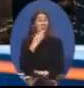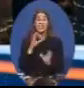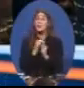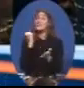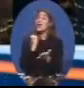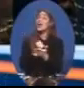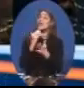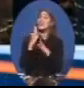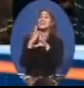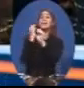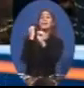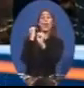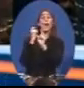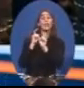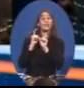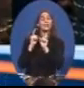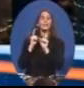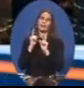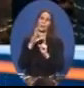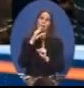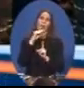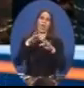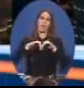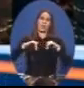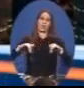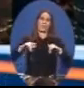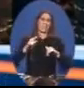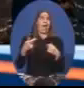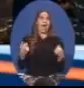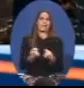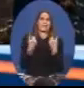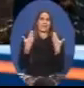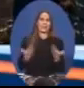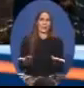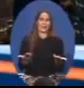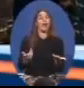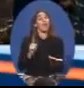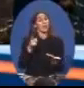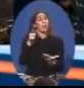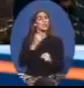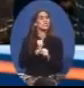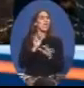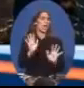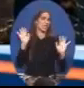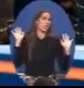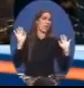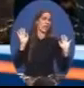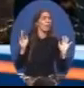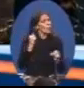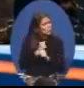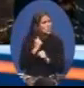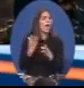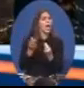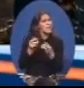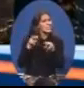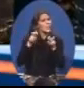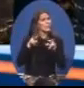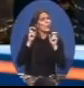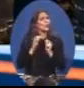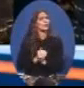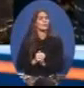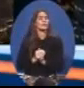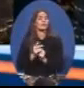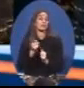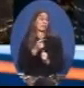דרכון דיפלומטי, ומדבר על אפרטהייד, שזה סיוע של האבסורד, אבל זה מה שהוא עושה, והוא עושה את זה בהרבה מאוד הזדמנויות.